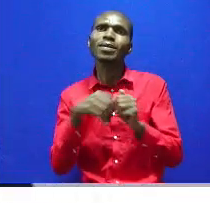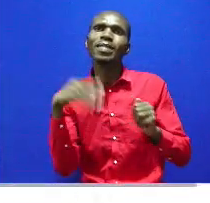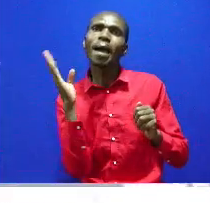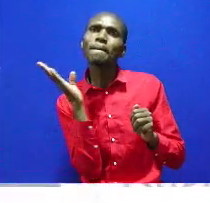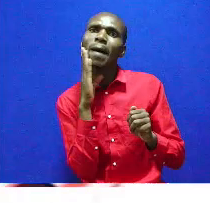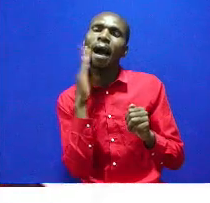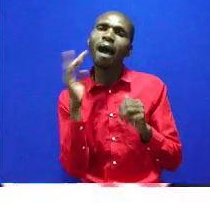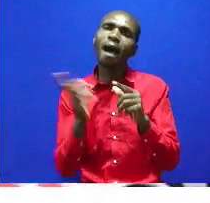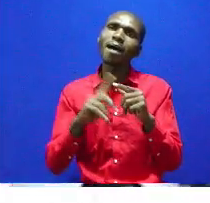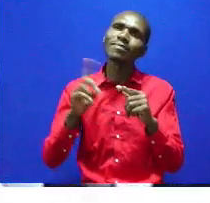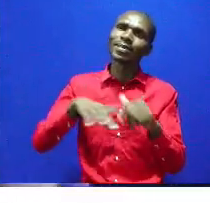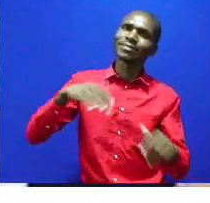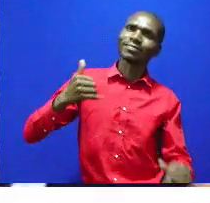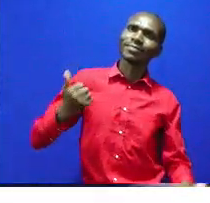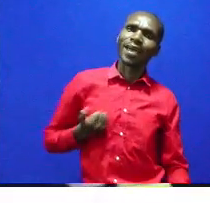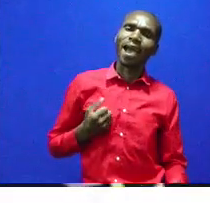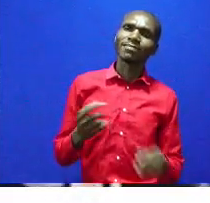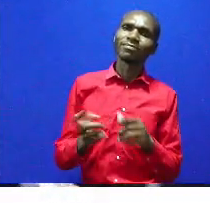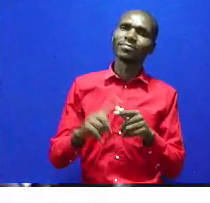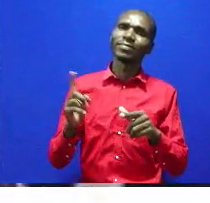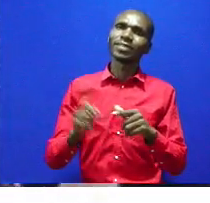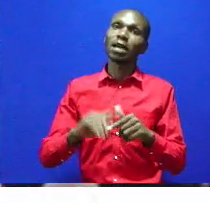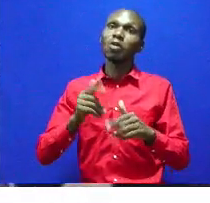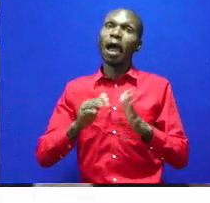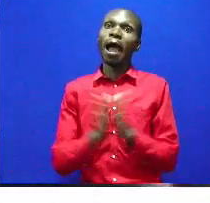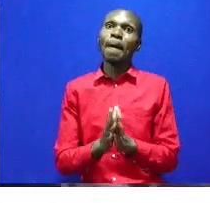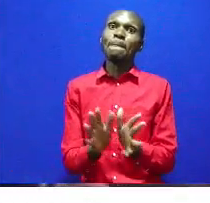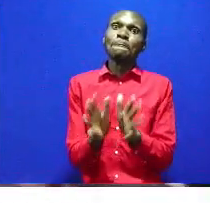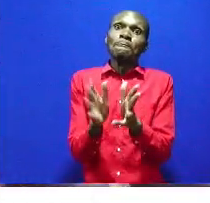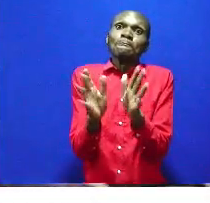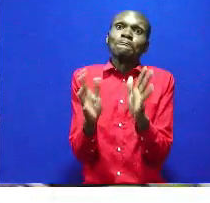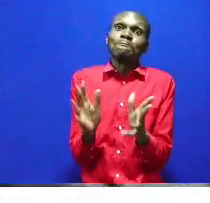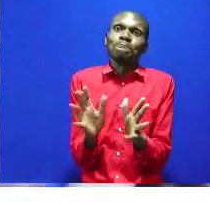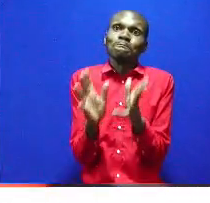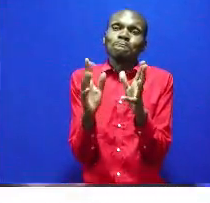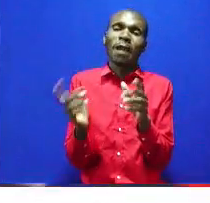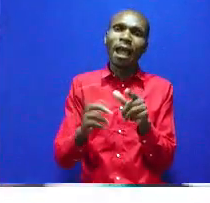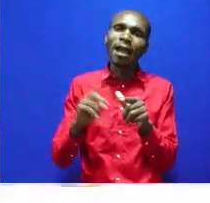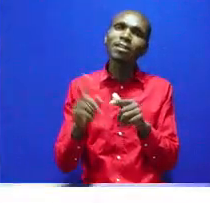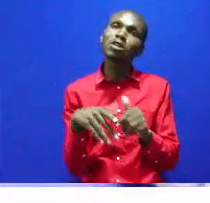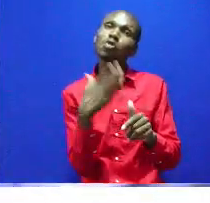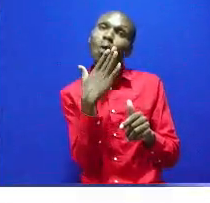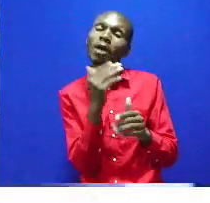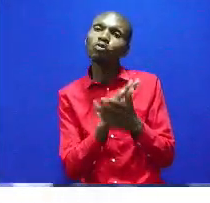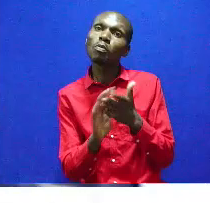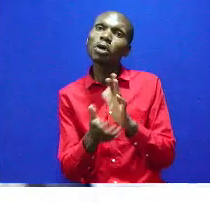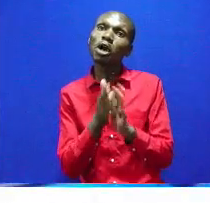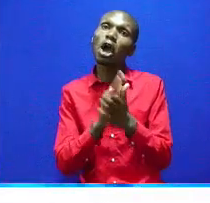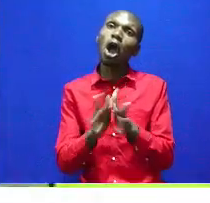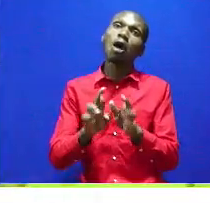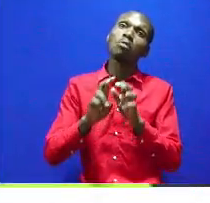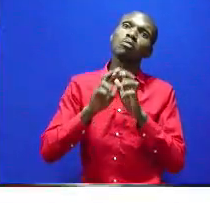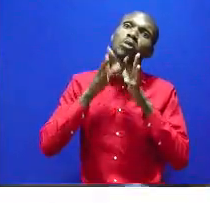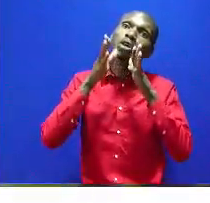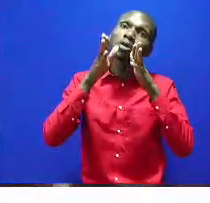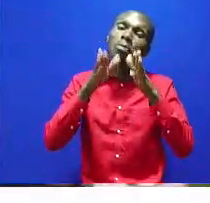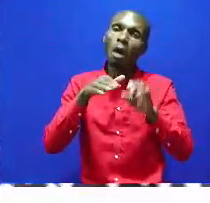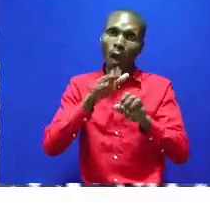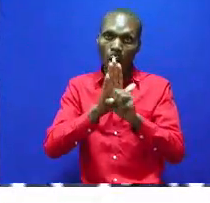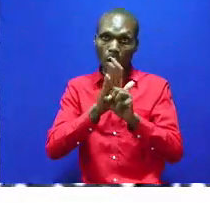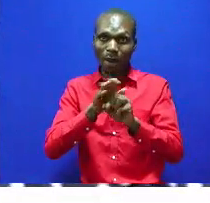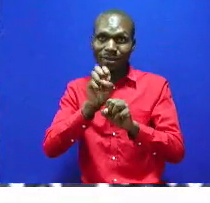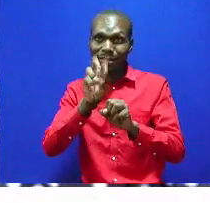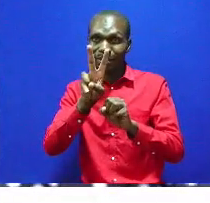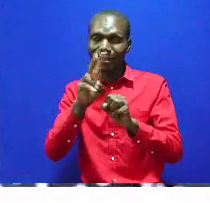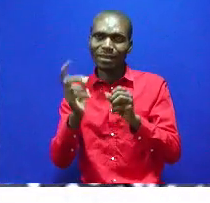gomu nyaroko yo. Aya inge oyo sasoge terioka. Asaya gane tie kwa umuraria ase evitaseni VHTV.